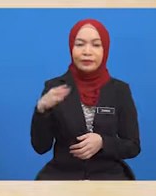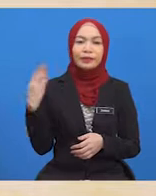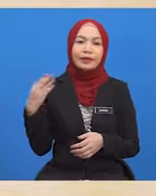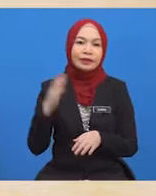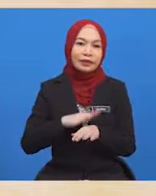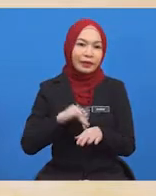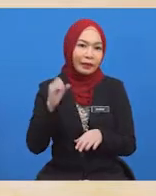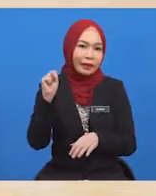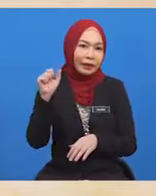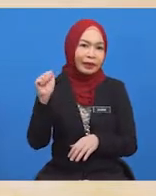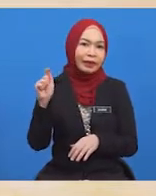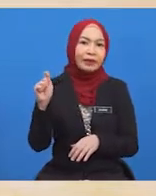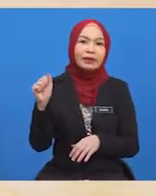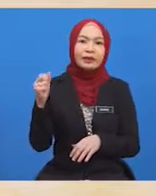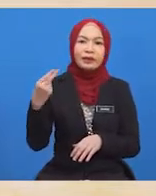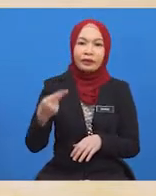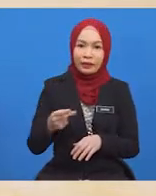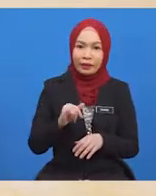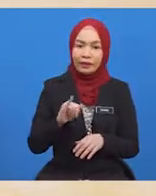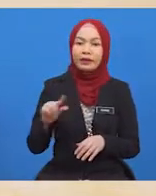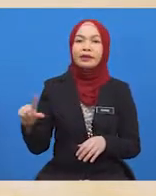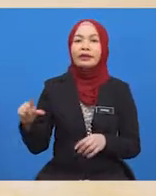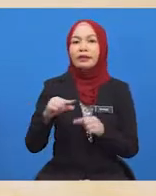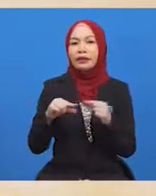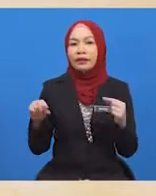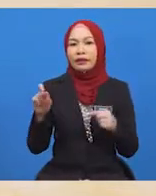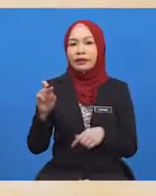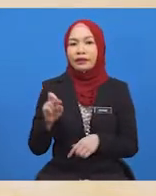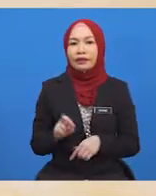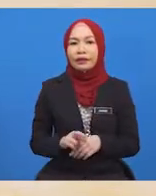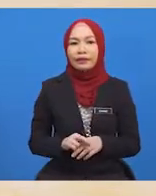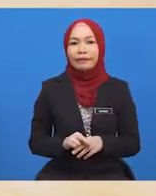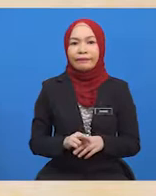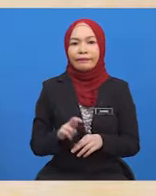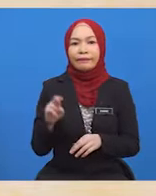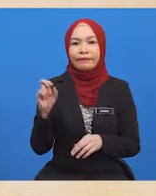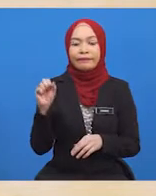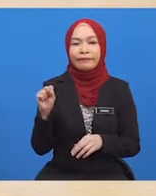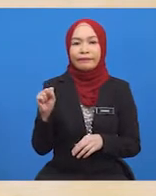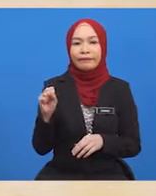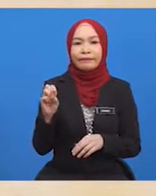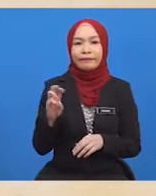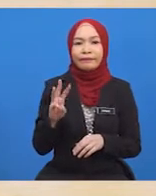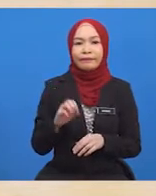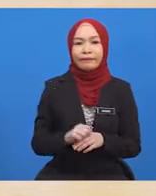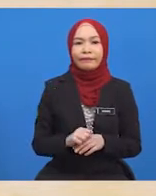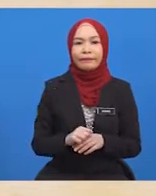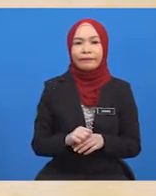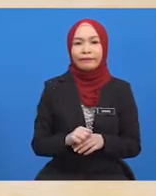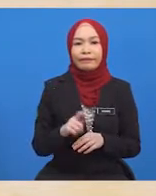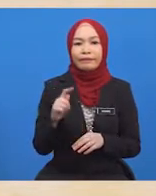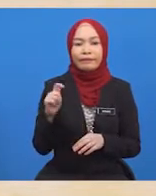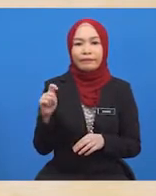kepada satah ialah garis RB, SW, TX dan UY.